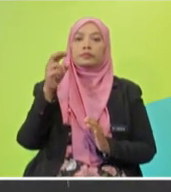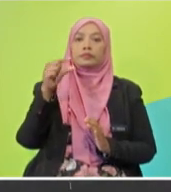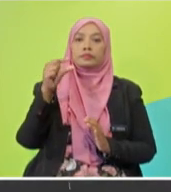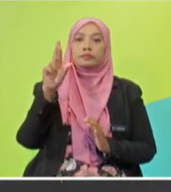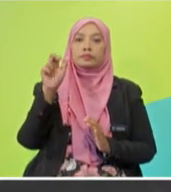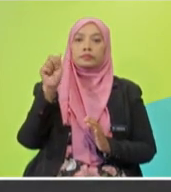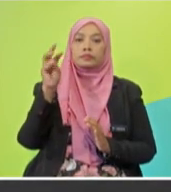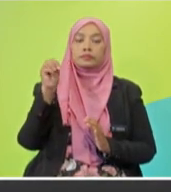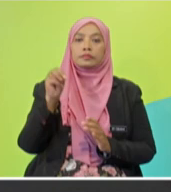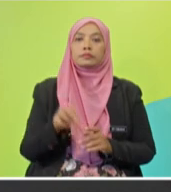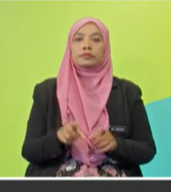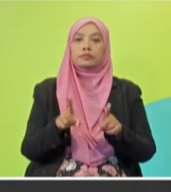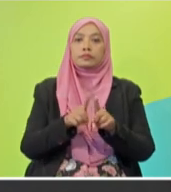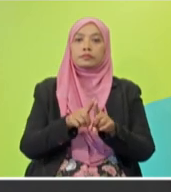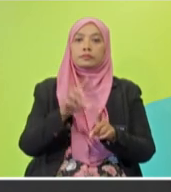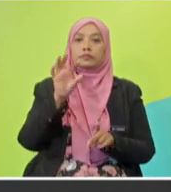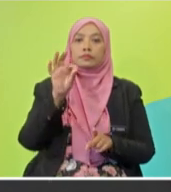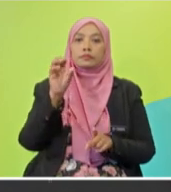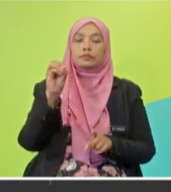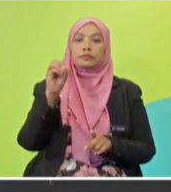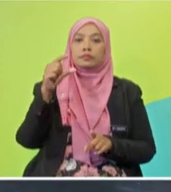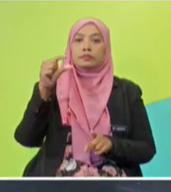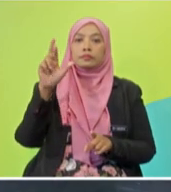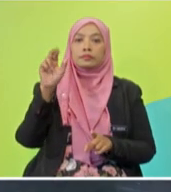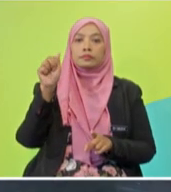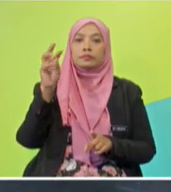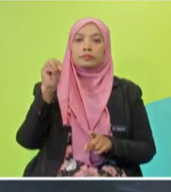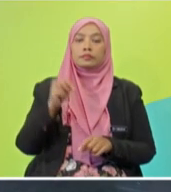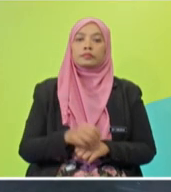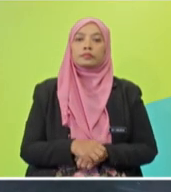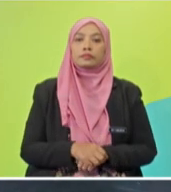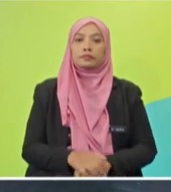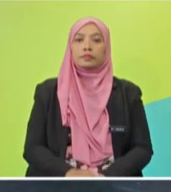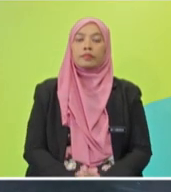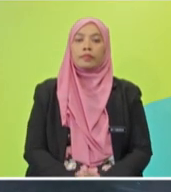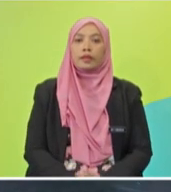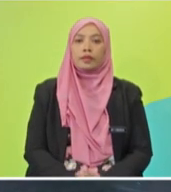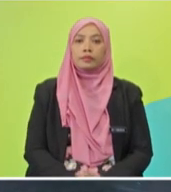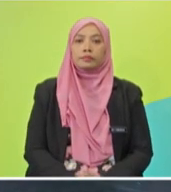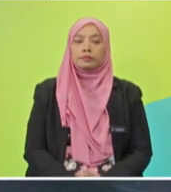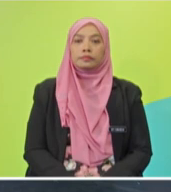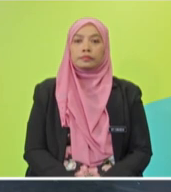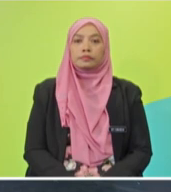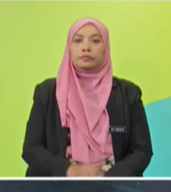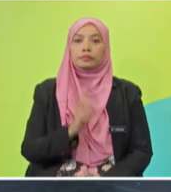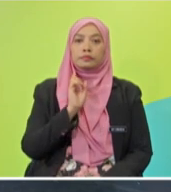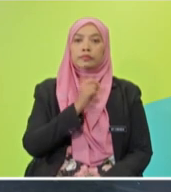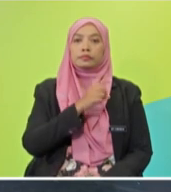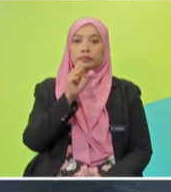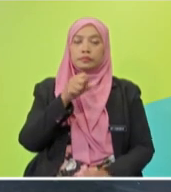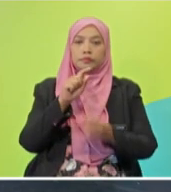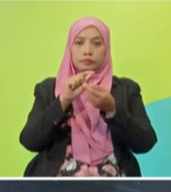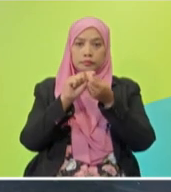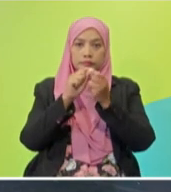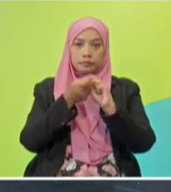Okay. Tapi Sean nampak tak unit dia tak sama. Iyalah cikgu, 1 gram bagi 1 kilogram. Kita boleh tukar.